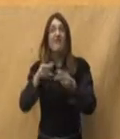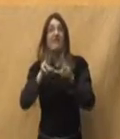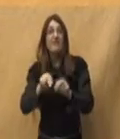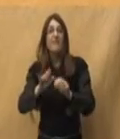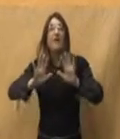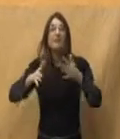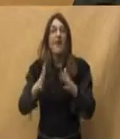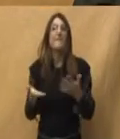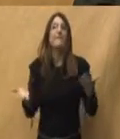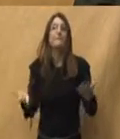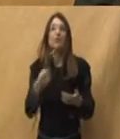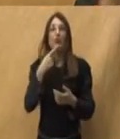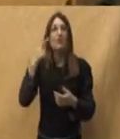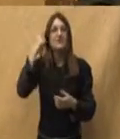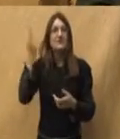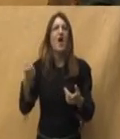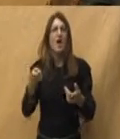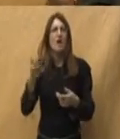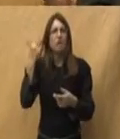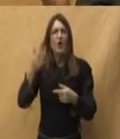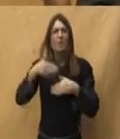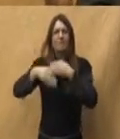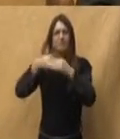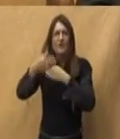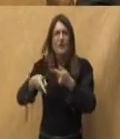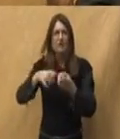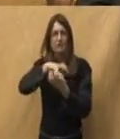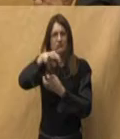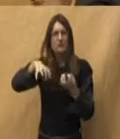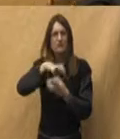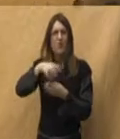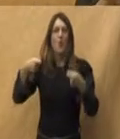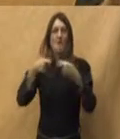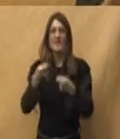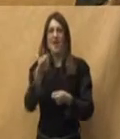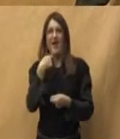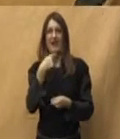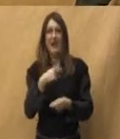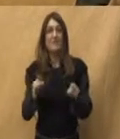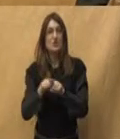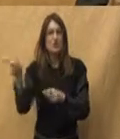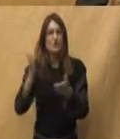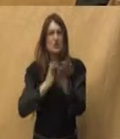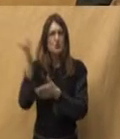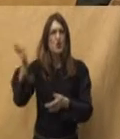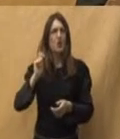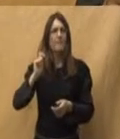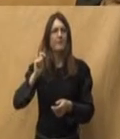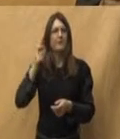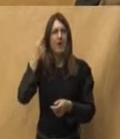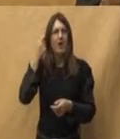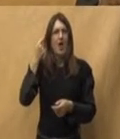ništa. Uglavnom, dakle, naredale su se te afere sa hranom. Da spomenem, recimo, slučaj